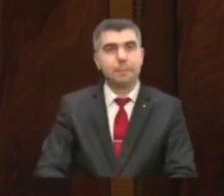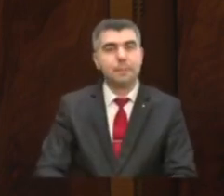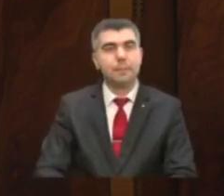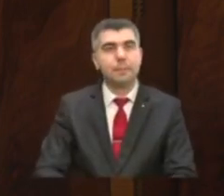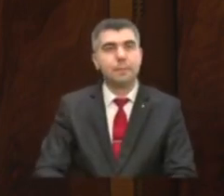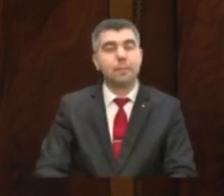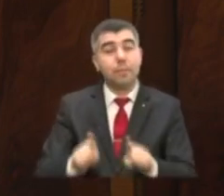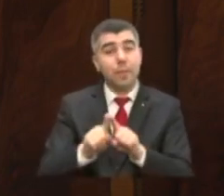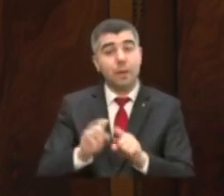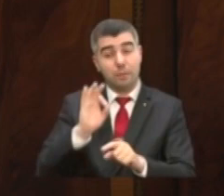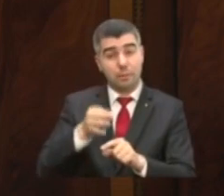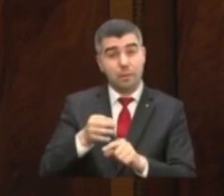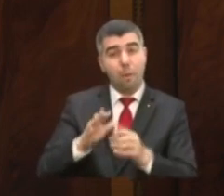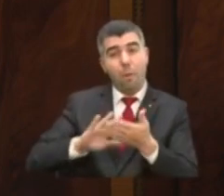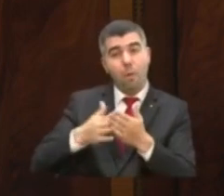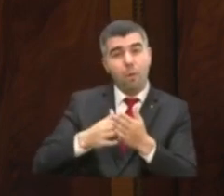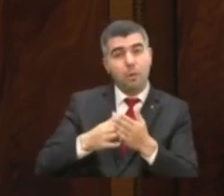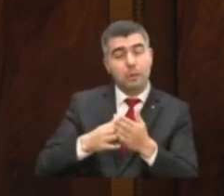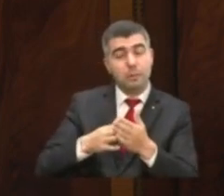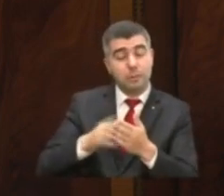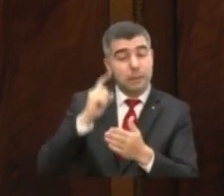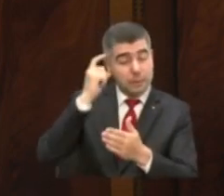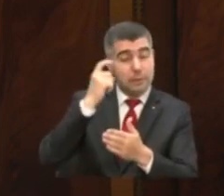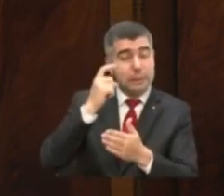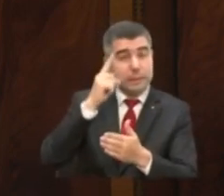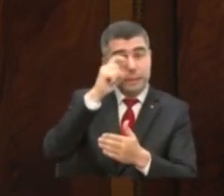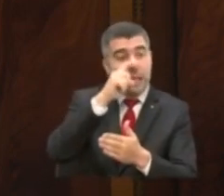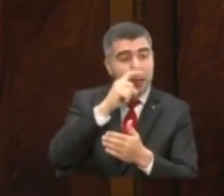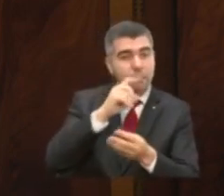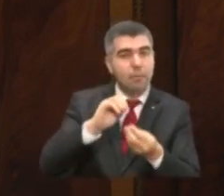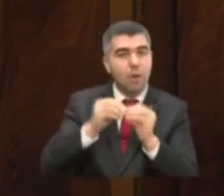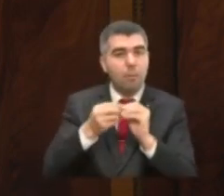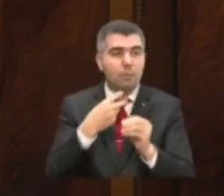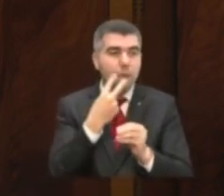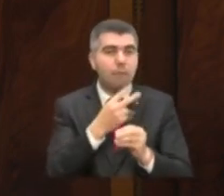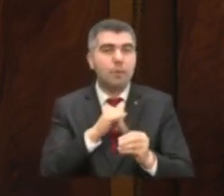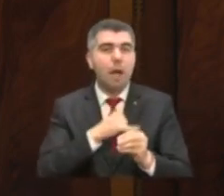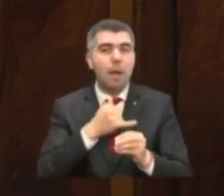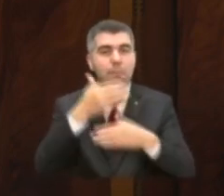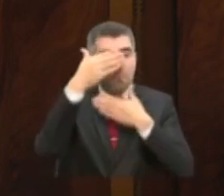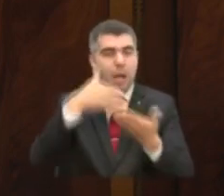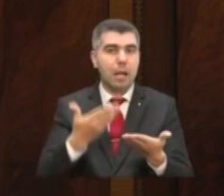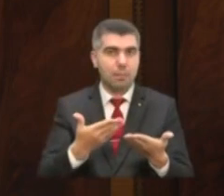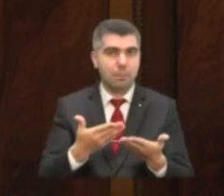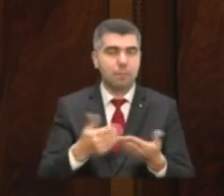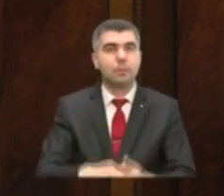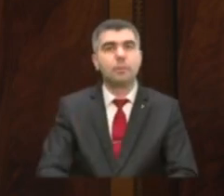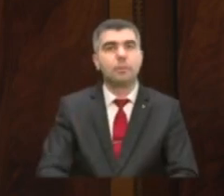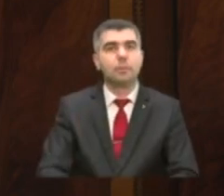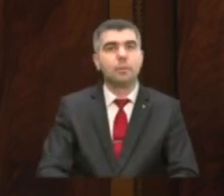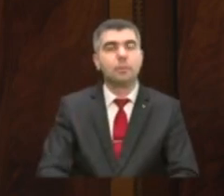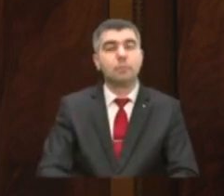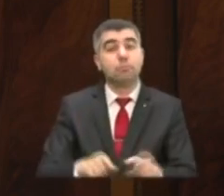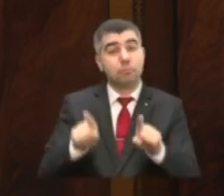الشعور بالقلق شديد وبالغ إزاء وضعية الشباب في المغرب، وهنا لا بد من ننبهوا بهذه